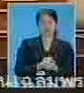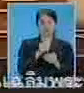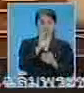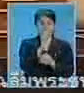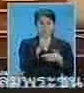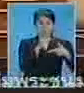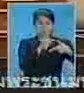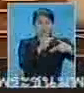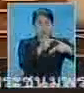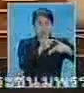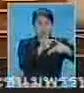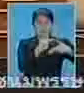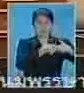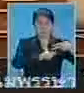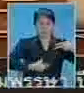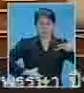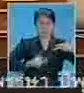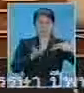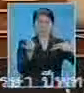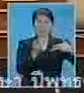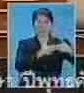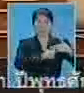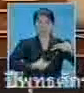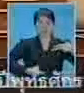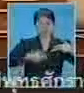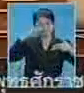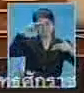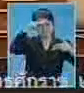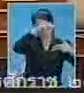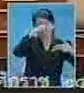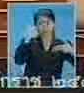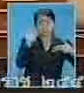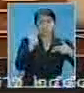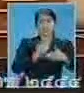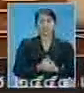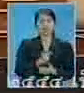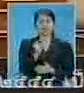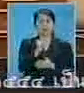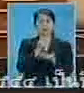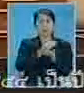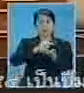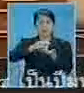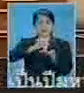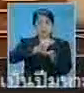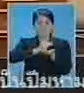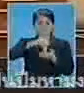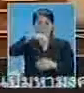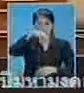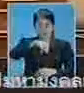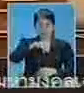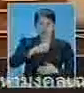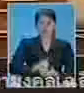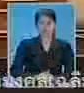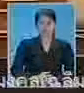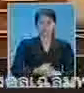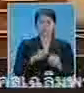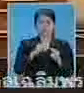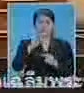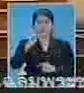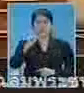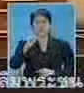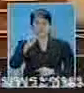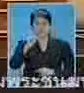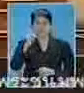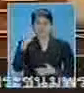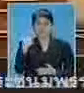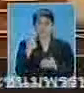ยนะต้องเข้าใจว่าทางมูลนิธิ Miracle of Life ออกสลากการ